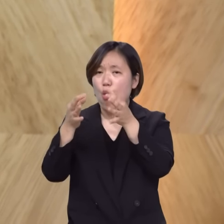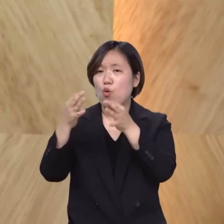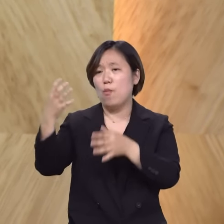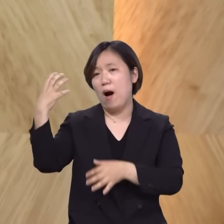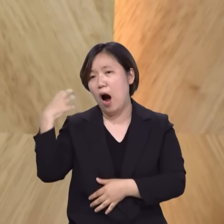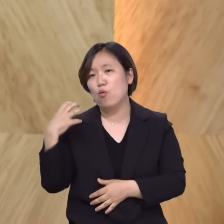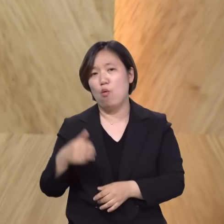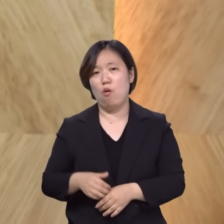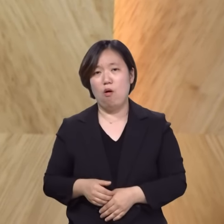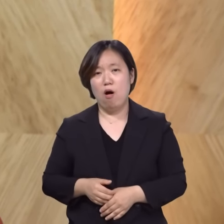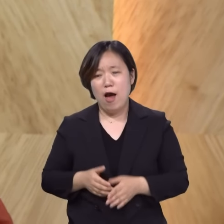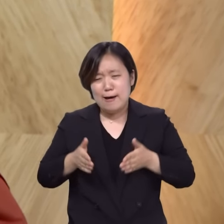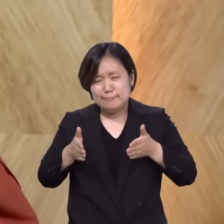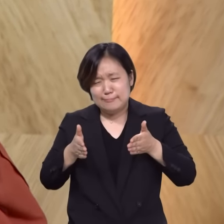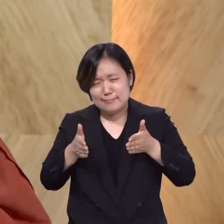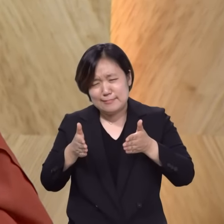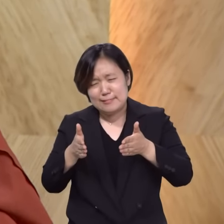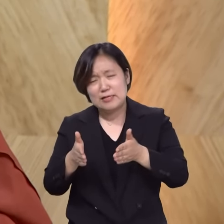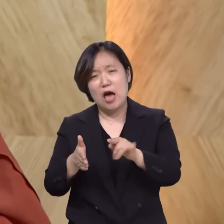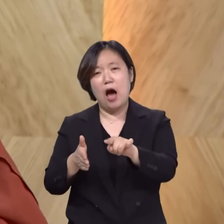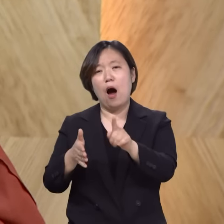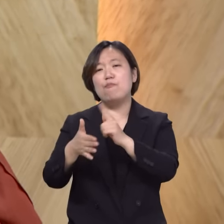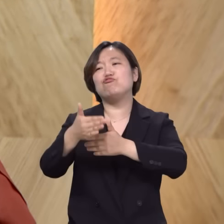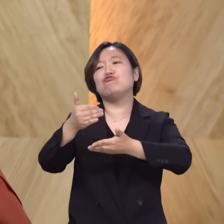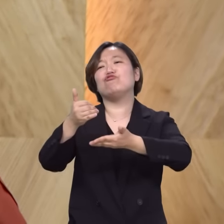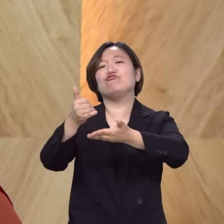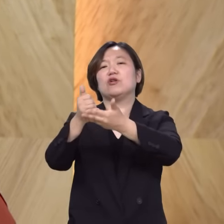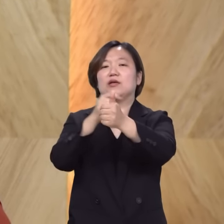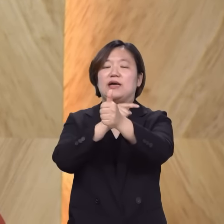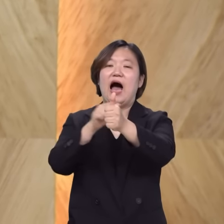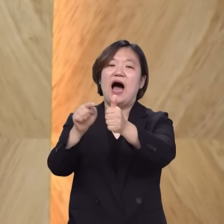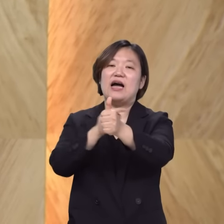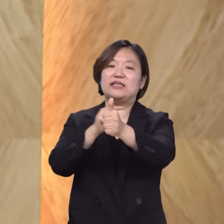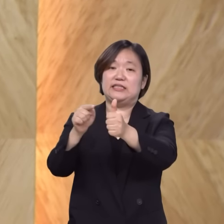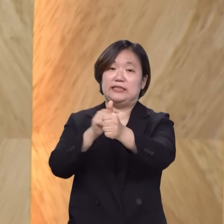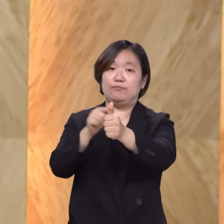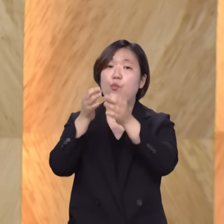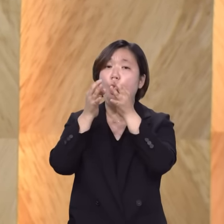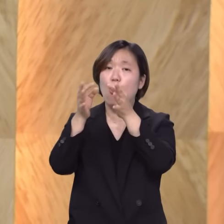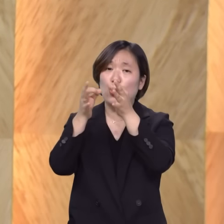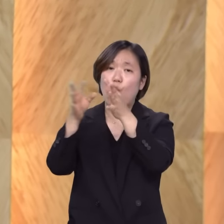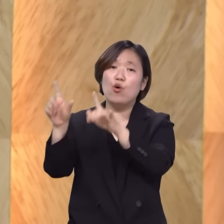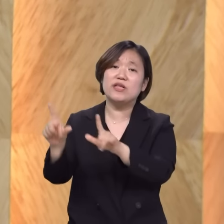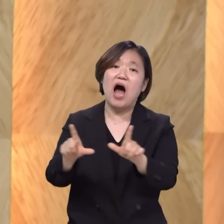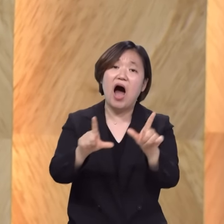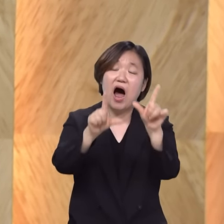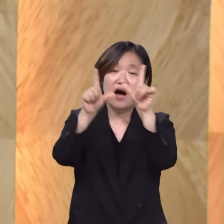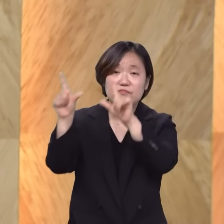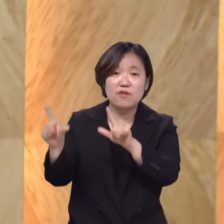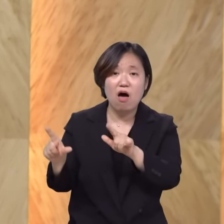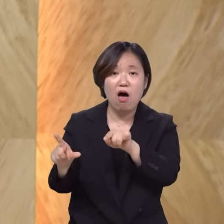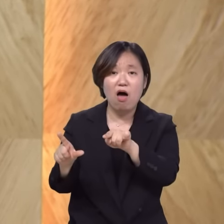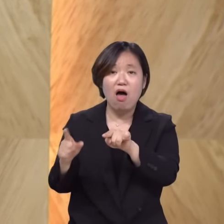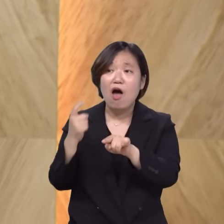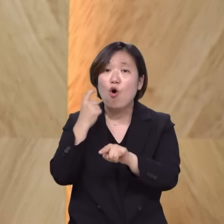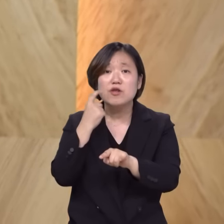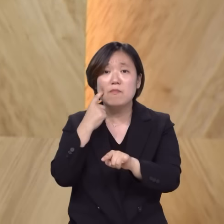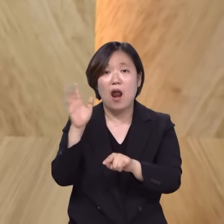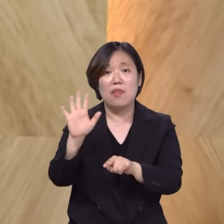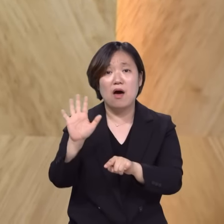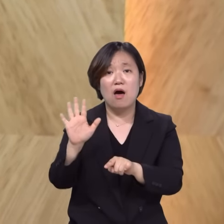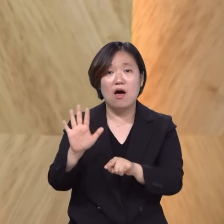일심으로 부처님 가르침을 세상에 널리 전하는 이제 포교의 삶을 사셨던 분이니까 이제 거짓말을 할